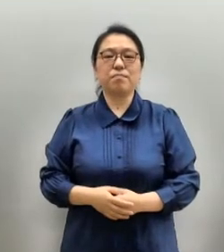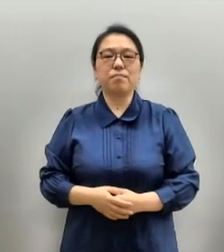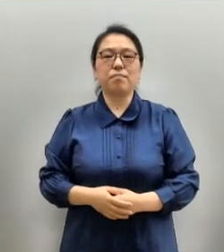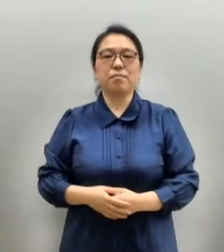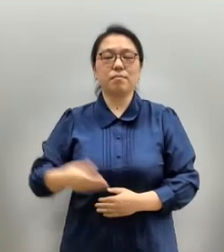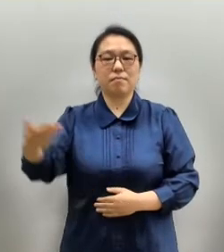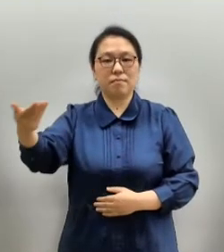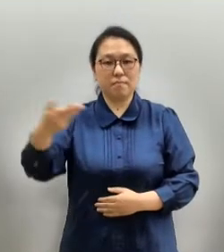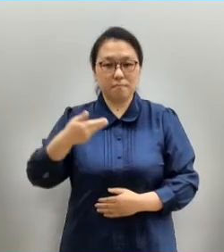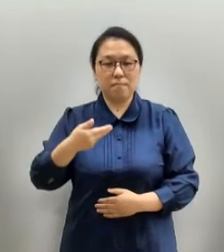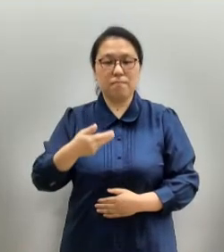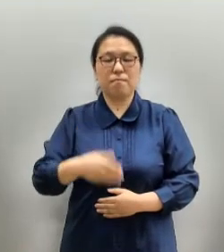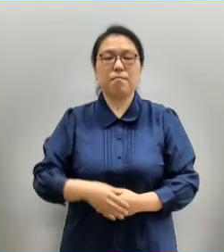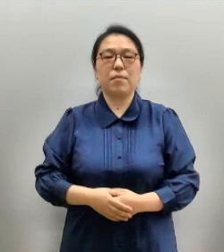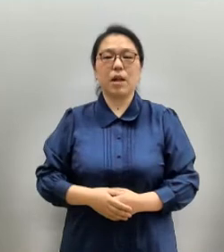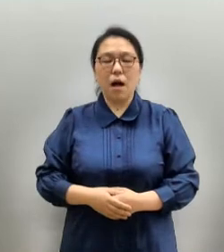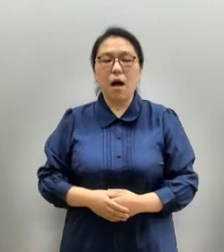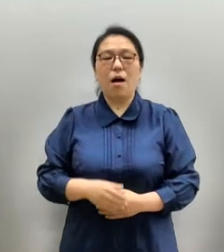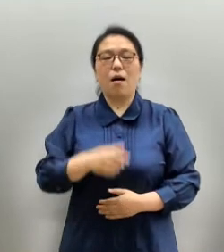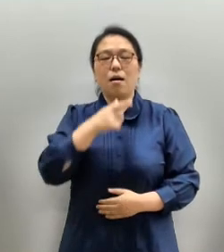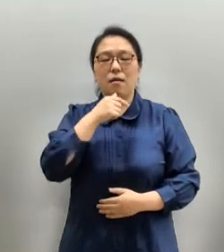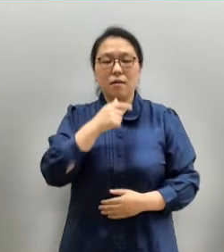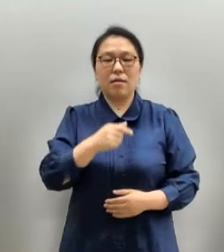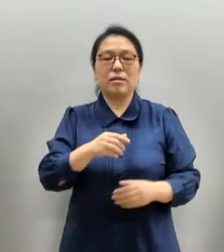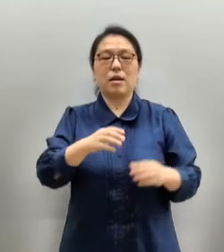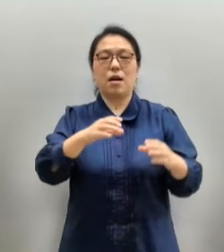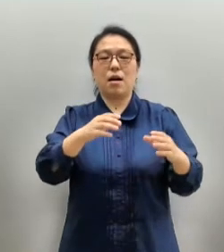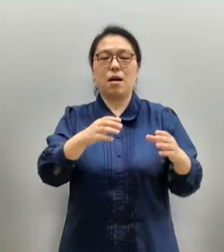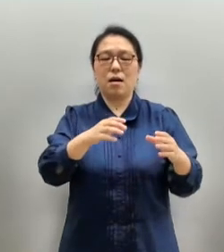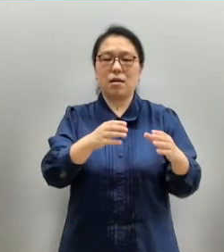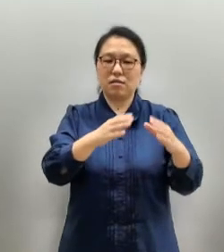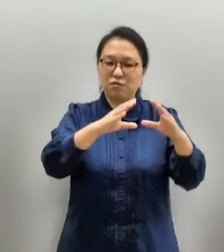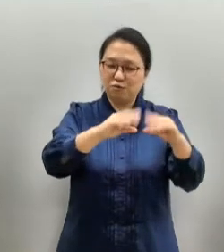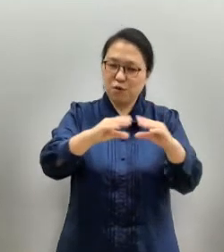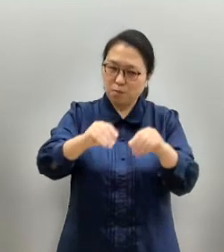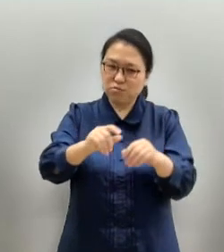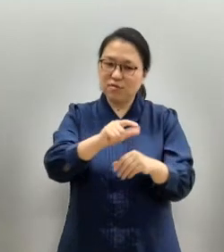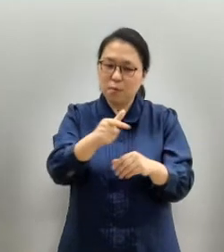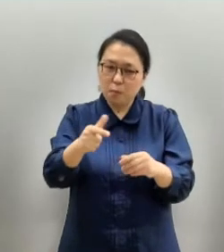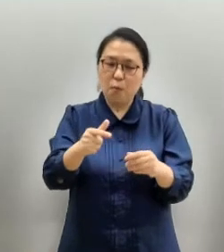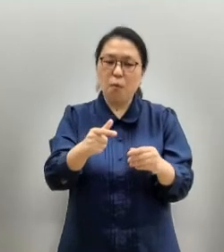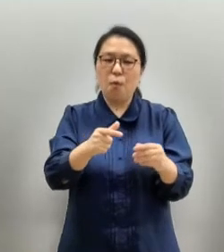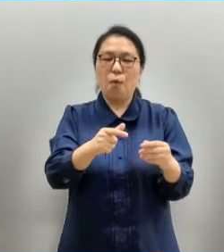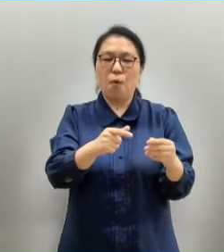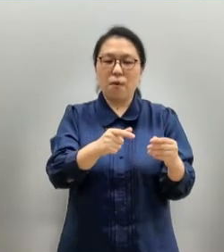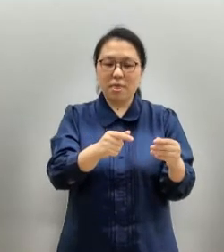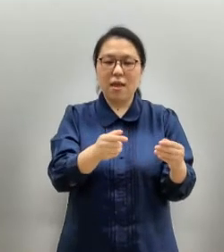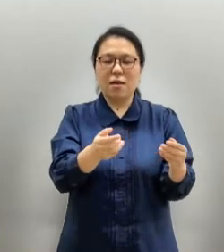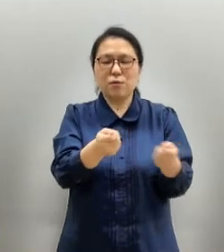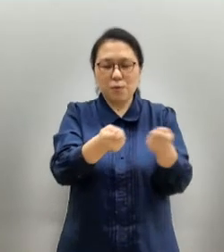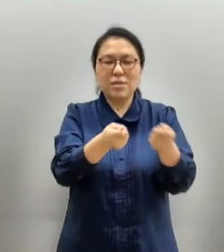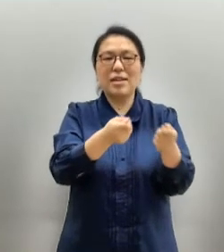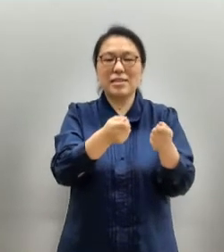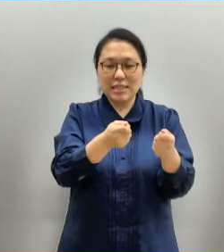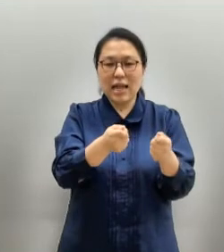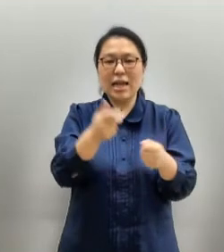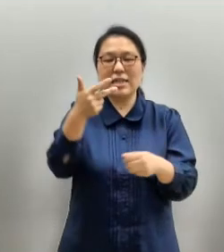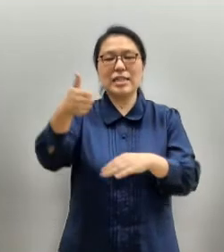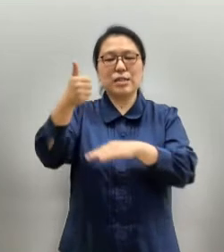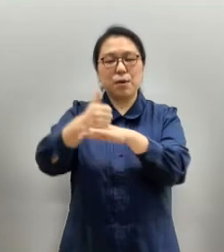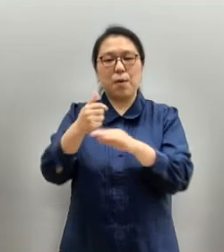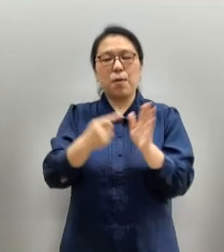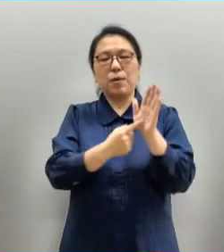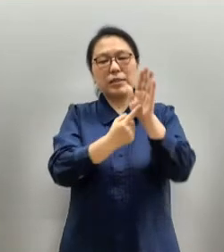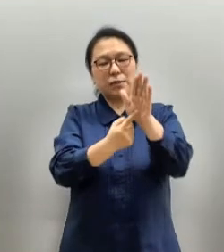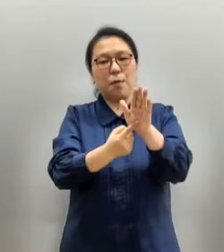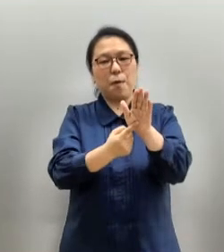そのスクラップを進めた上で、出てきた魅力を、市長がやらんとしている分野にどう振り向け